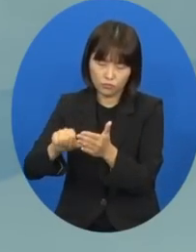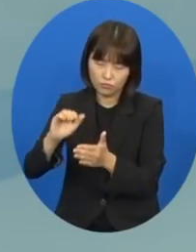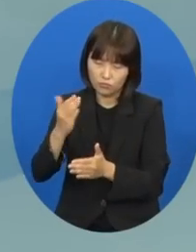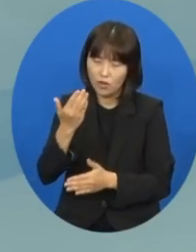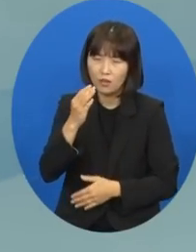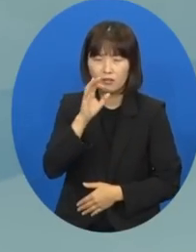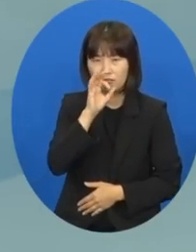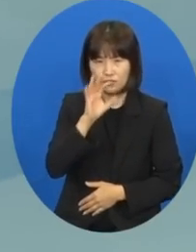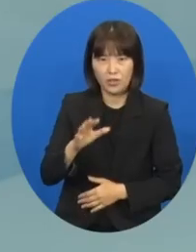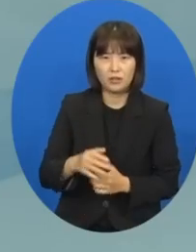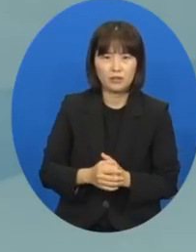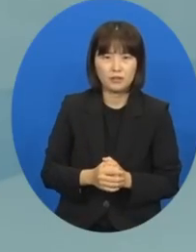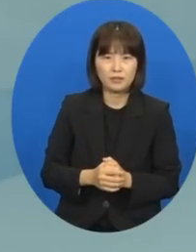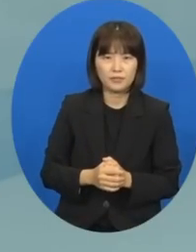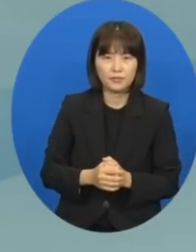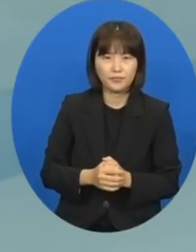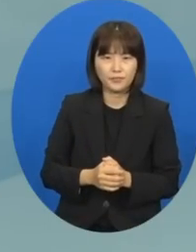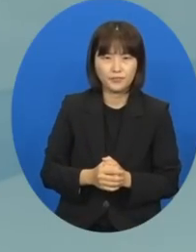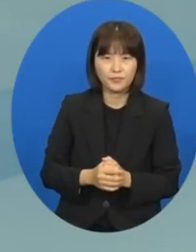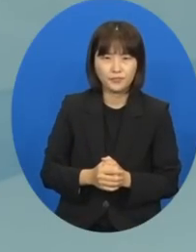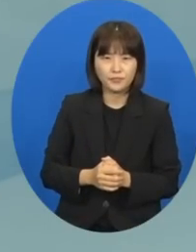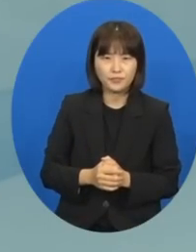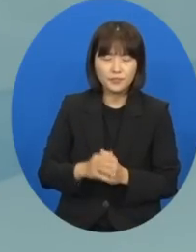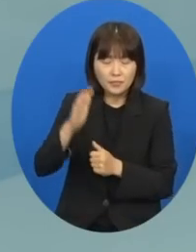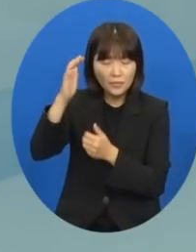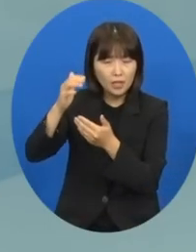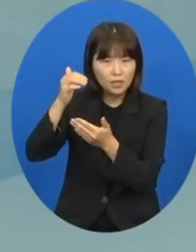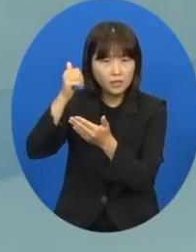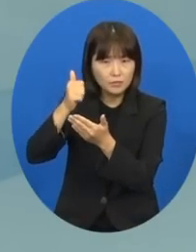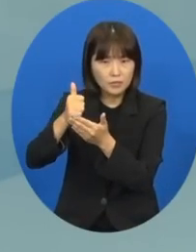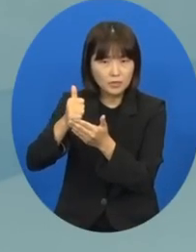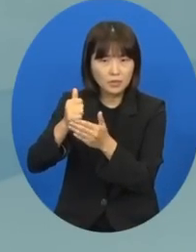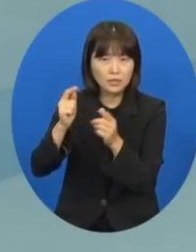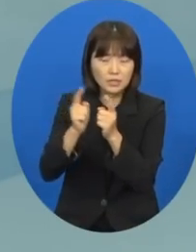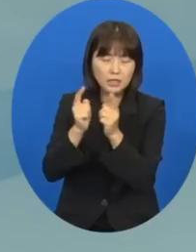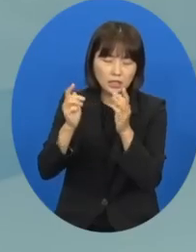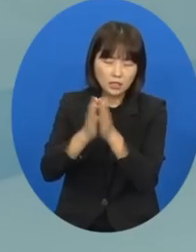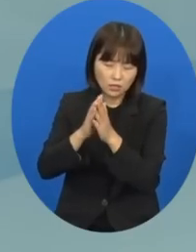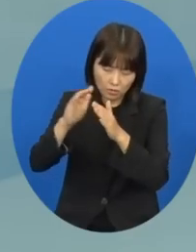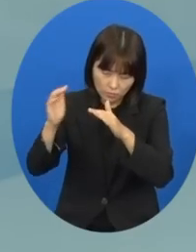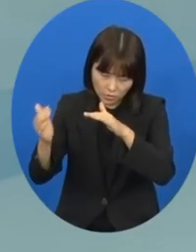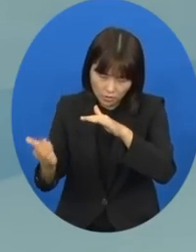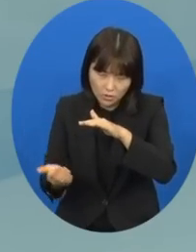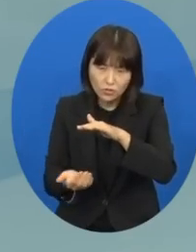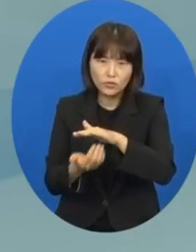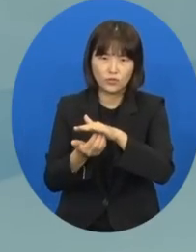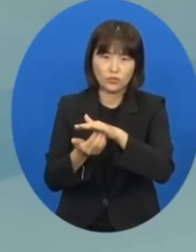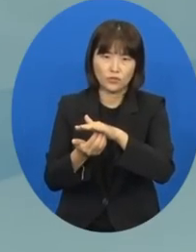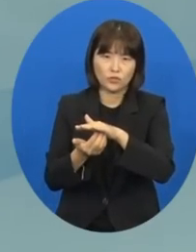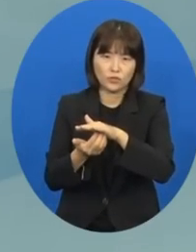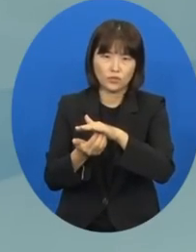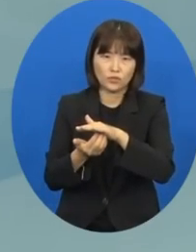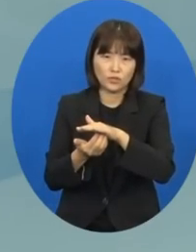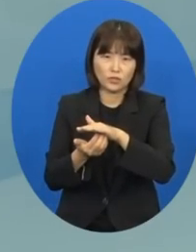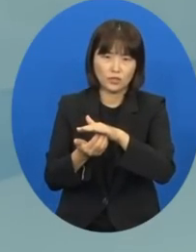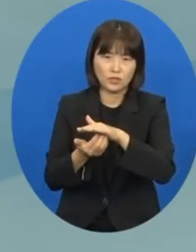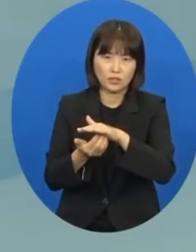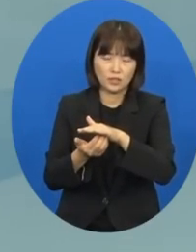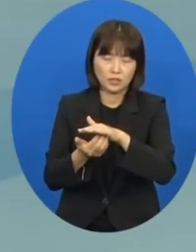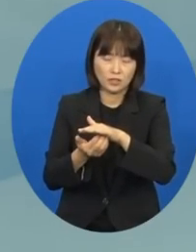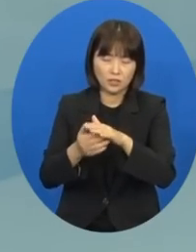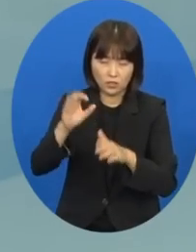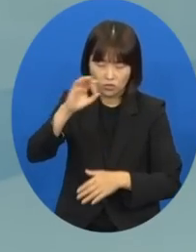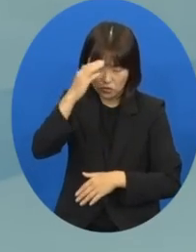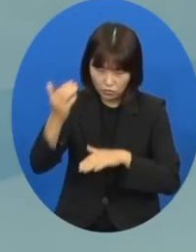그의 만드신 바라 포이에마, 하나님께서 친히 이루신 업적이자 또한 동시에 하나님의 걸작품이라고